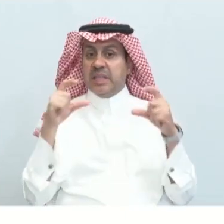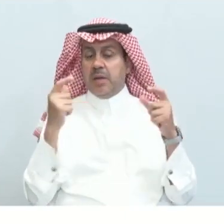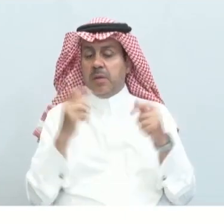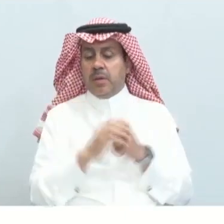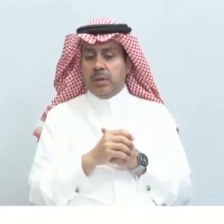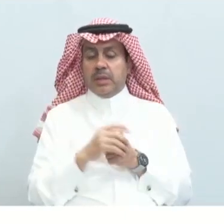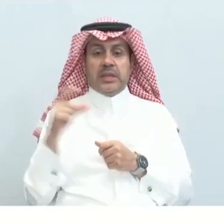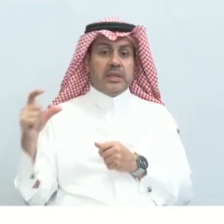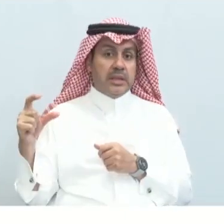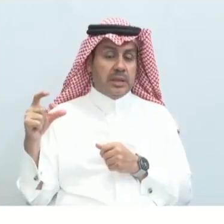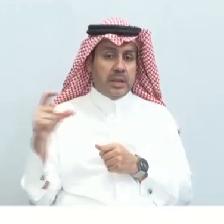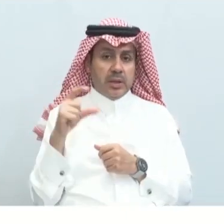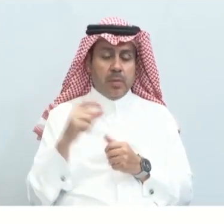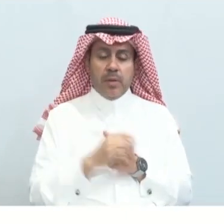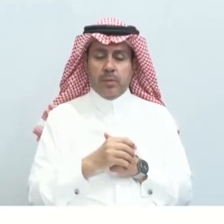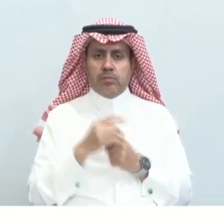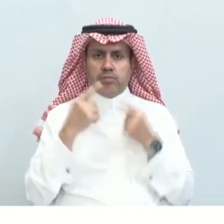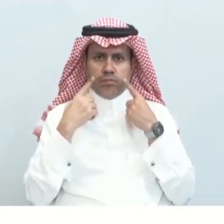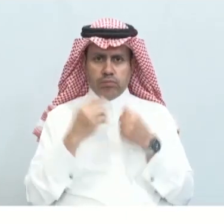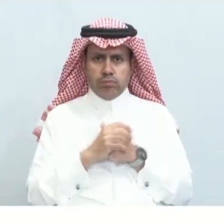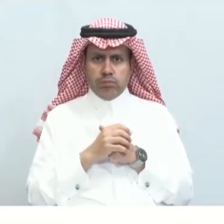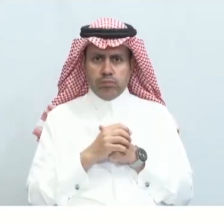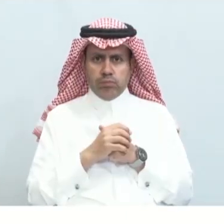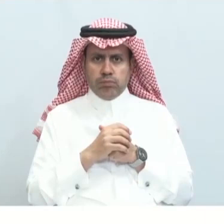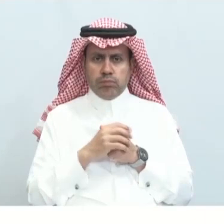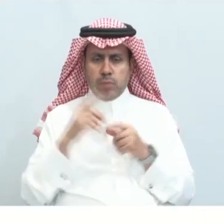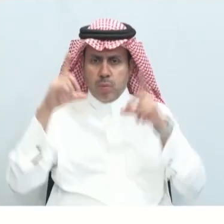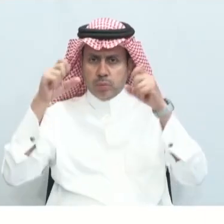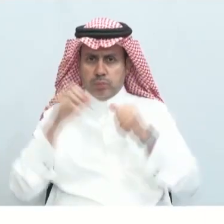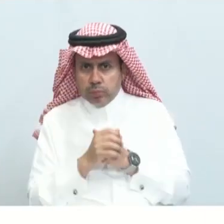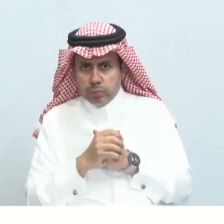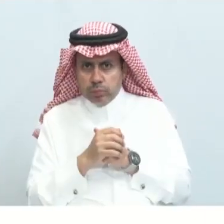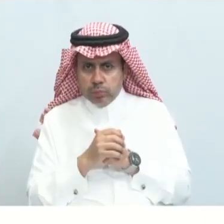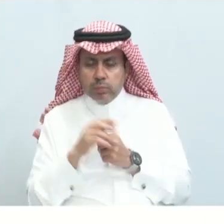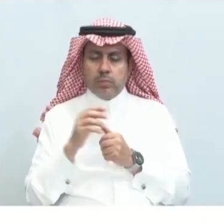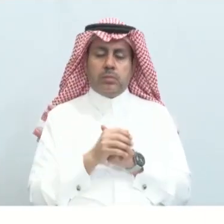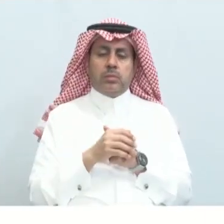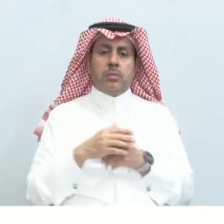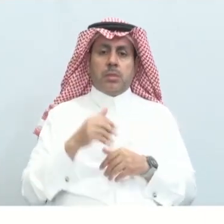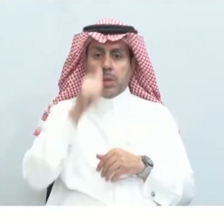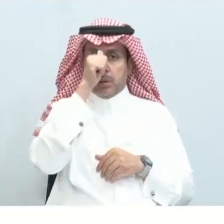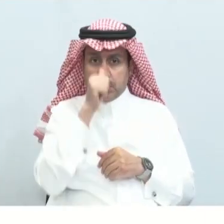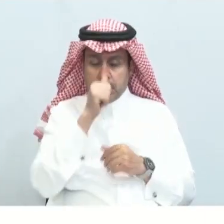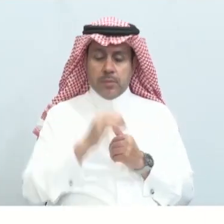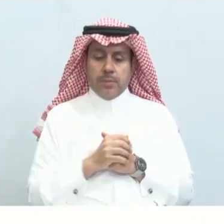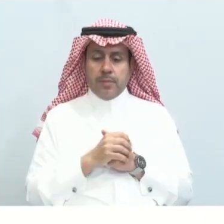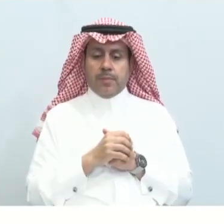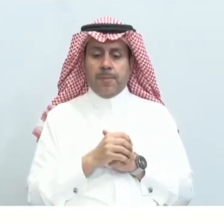هل هي مبتسمه لا لا اظن ذلك اذا هي حزينه